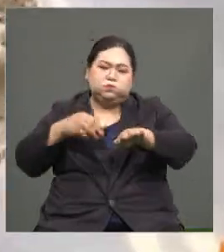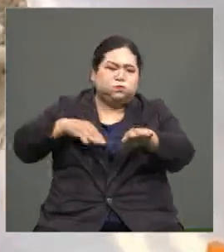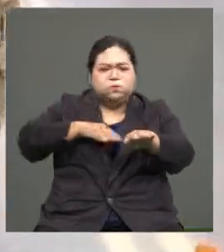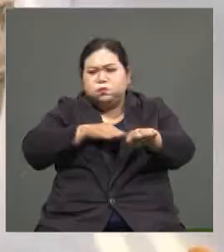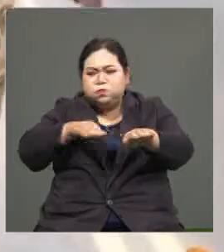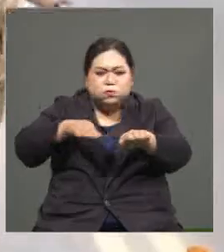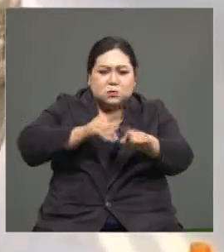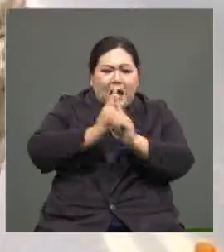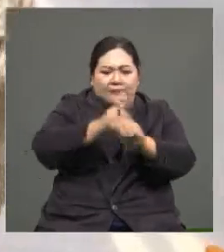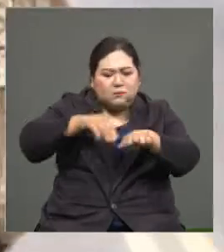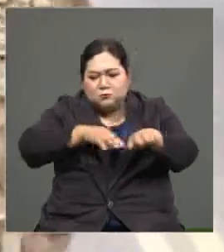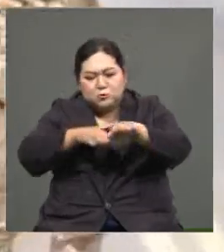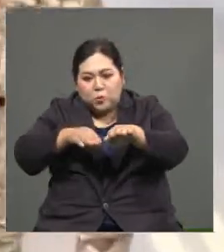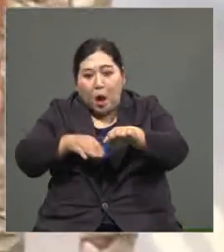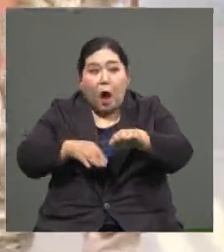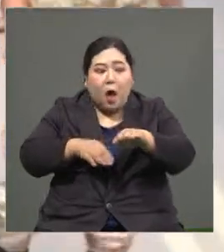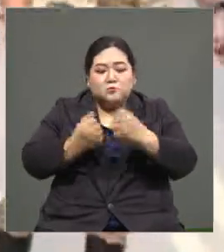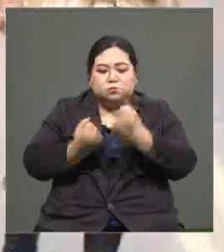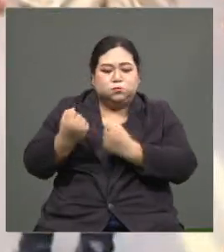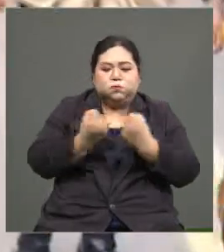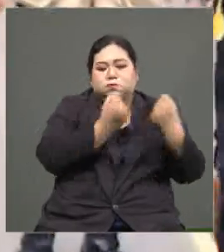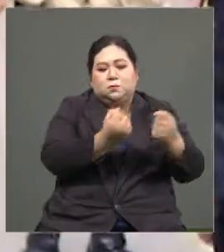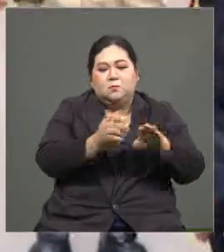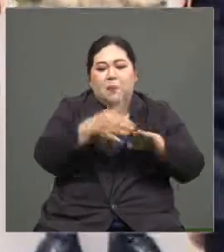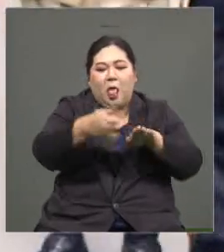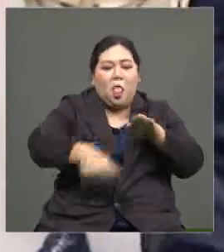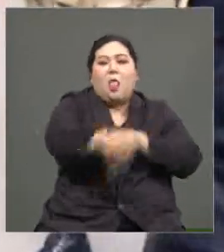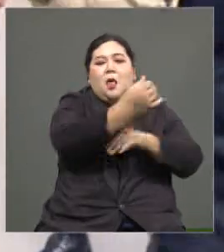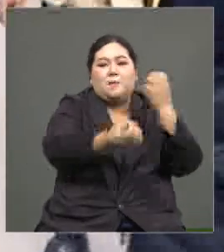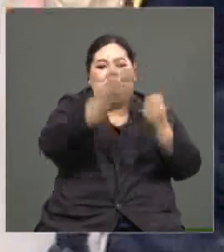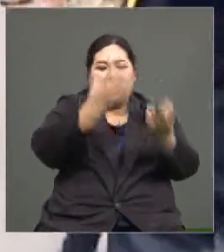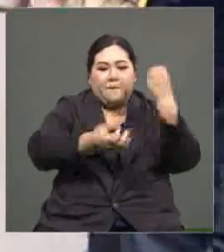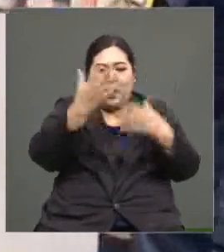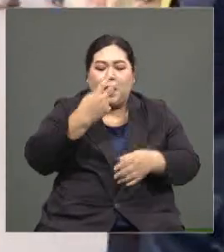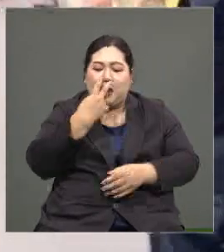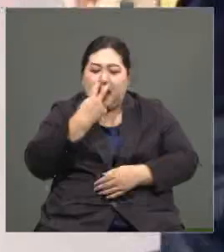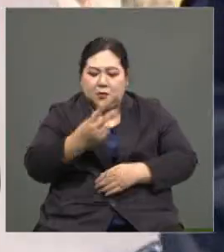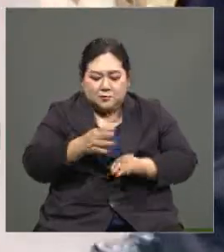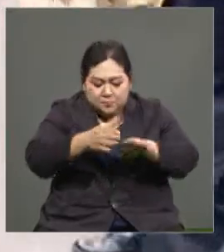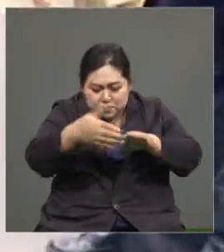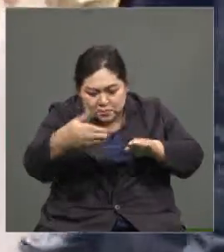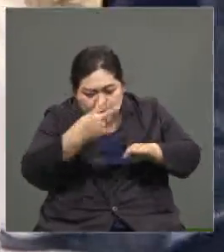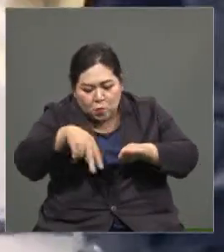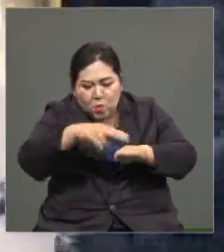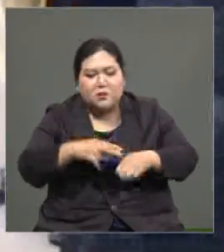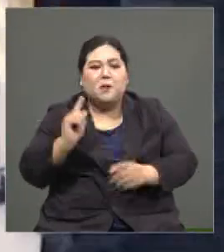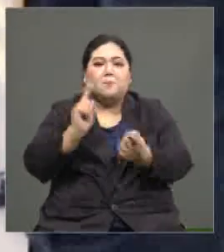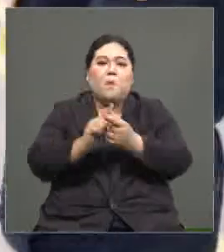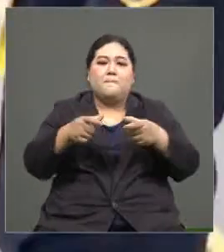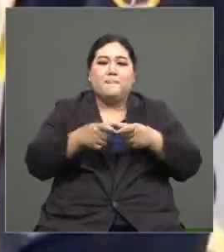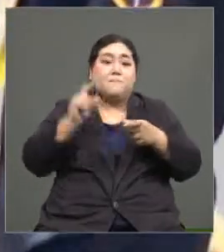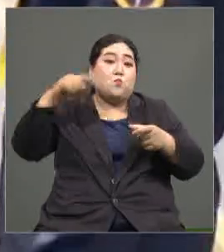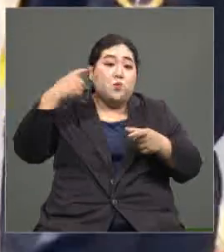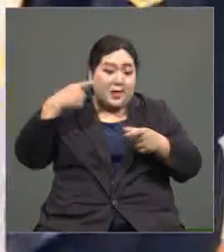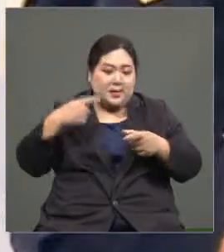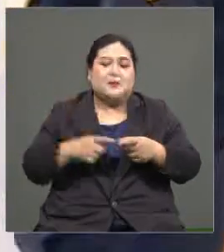ในป่านะคะพอไปตรวจสอบภายในรถก็พบสำเนาเอกสารบัตรประจำตัวประชาชนของนางสาวดวงกมลชาวจังหวัดลำพูน 1ฉบับและพบไม้